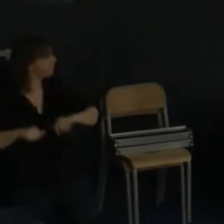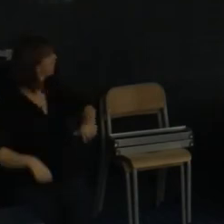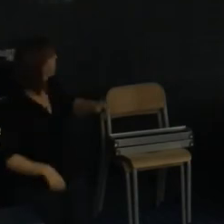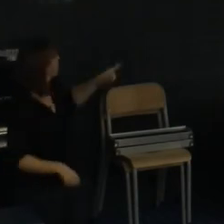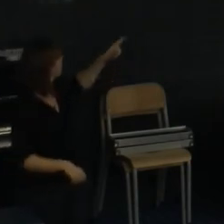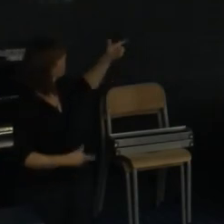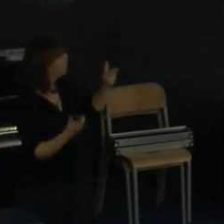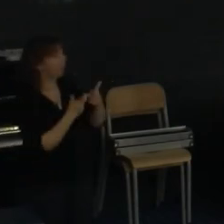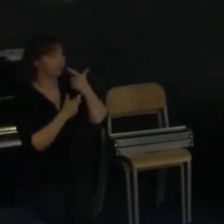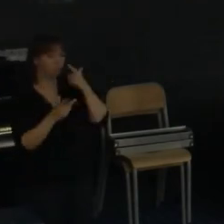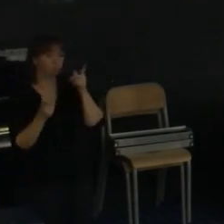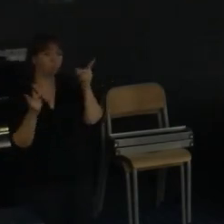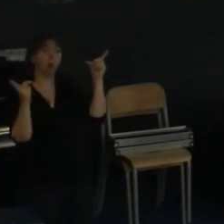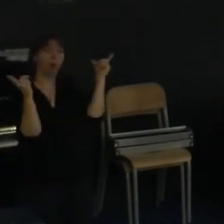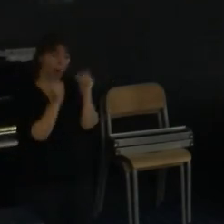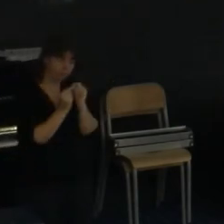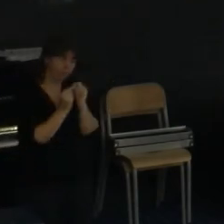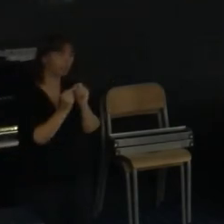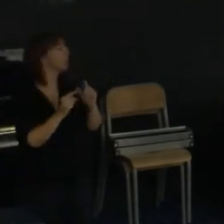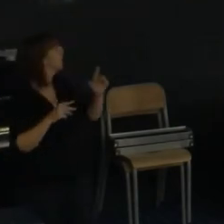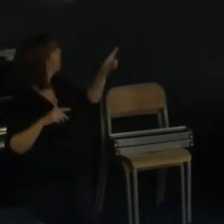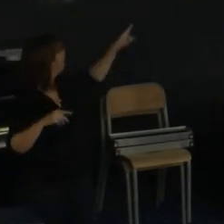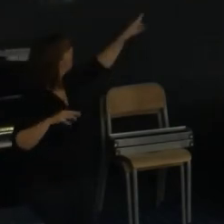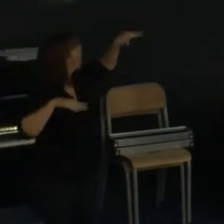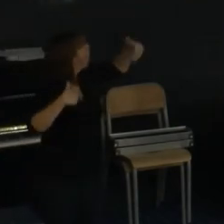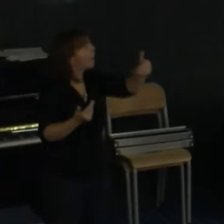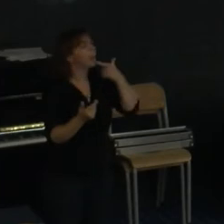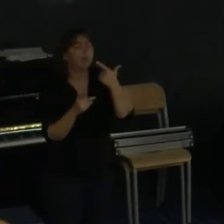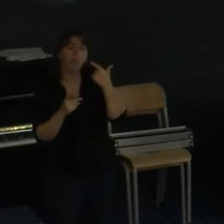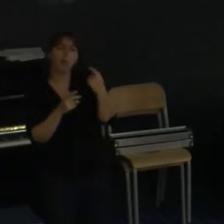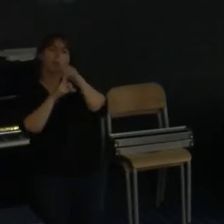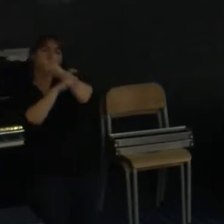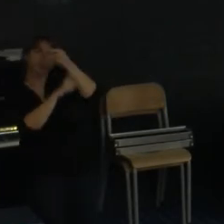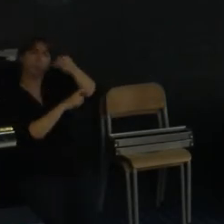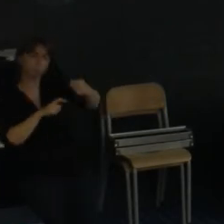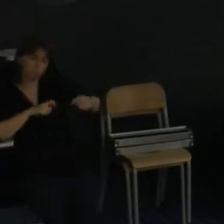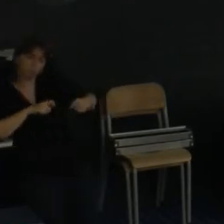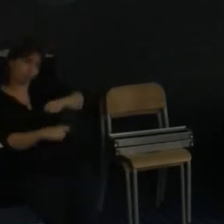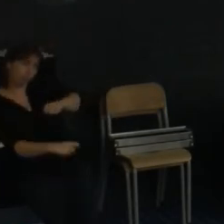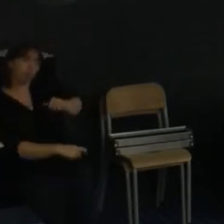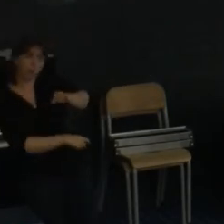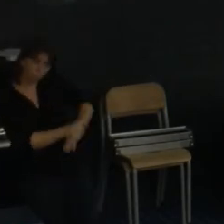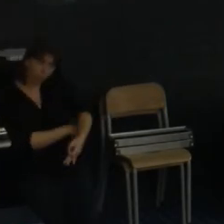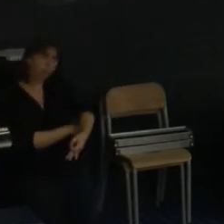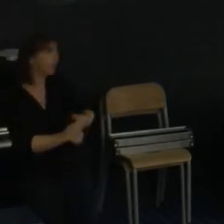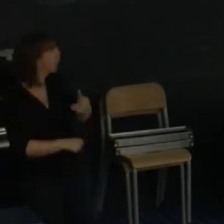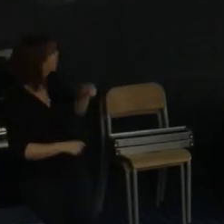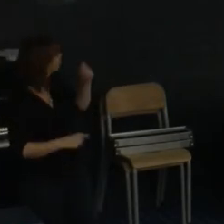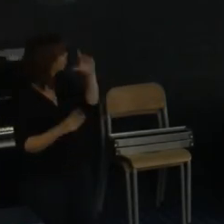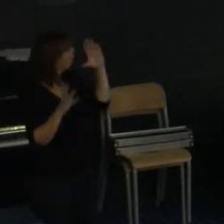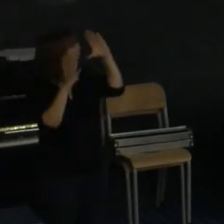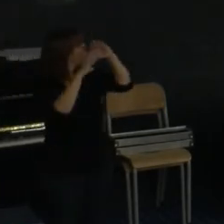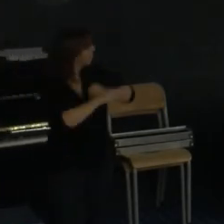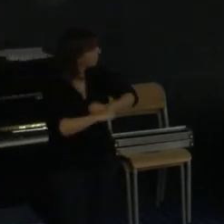je le désactive. Ensuite, je regarde, effectivement, son statut a été changé. C'est un break, il est désactivé.